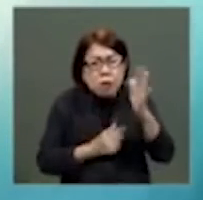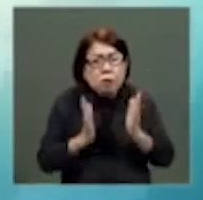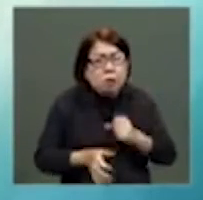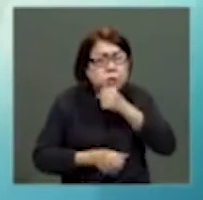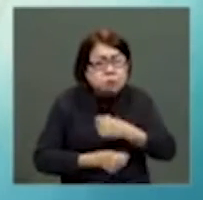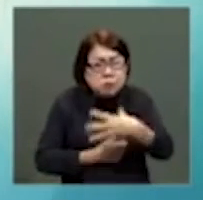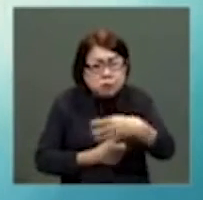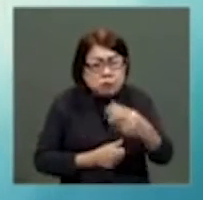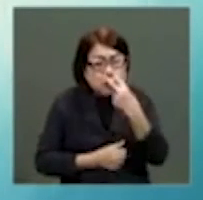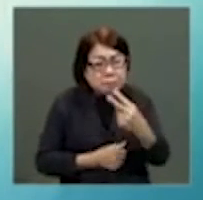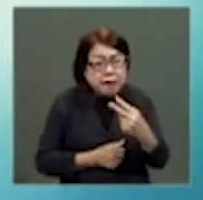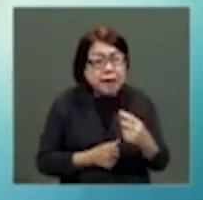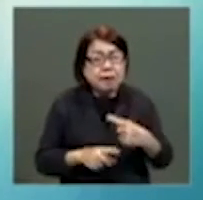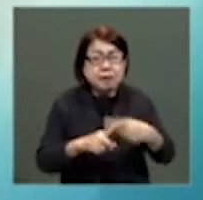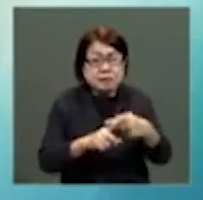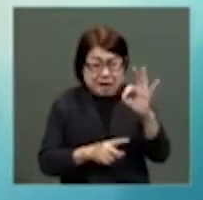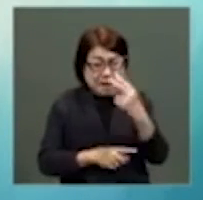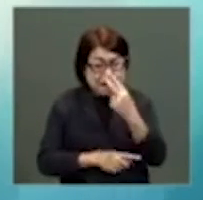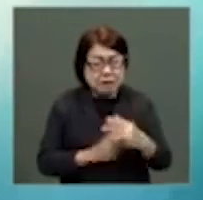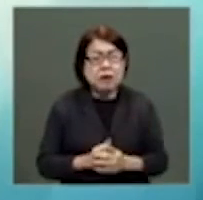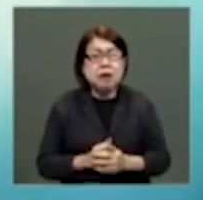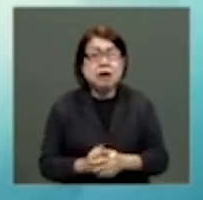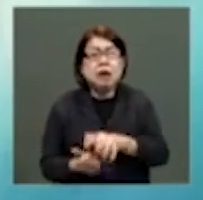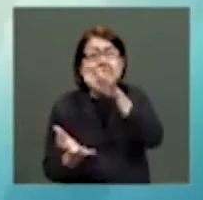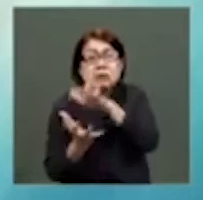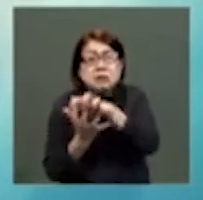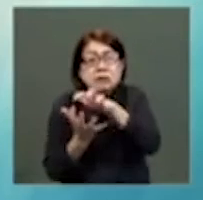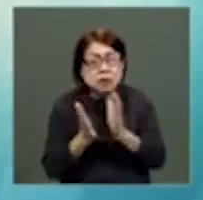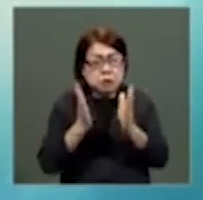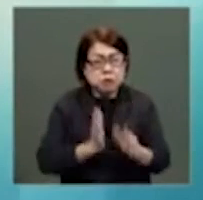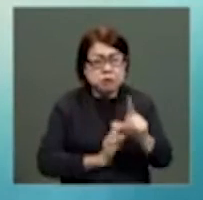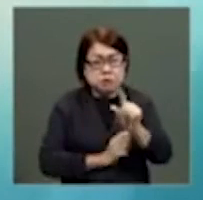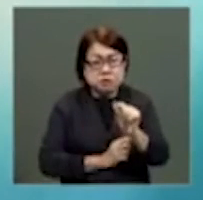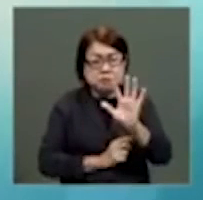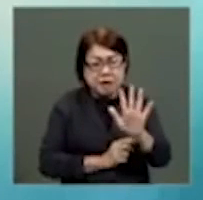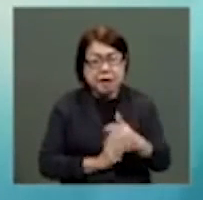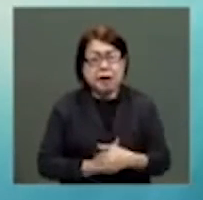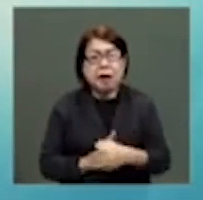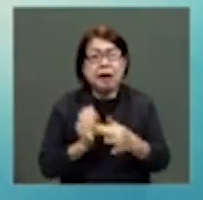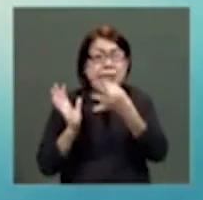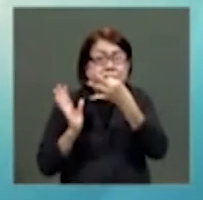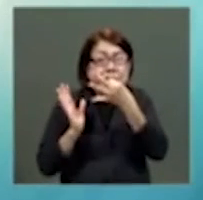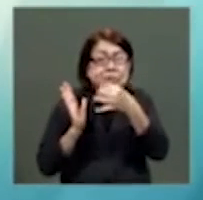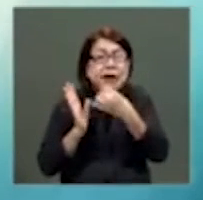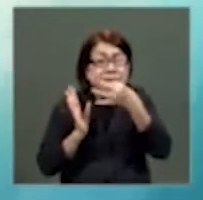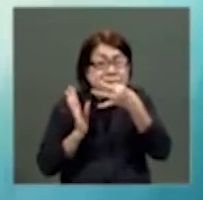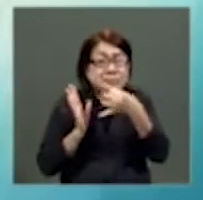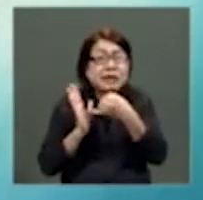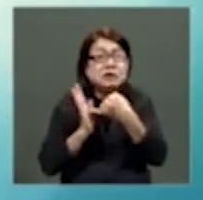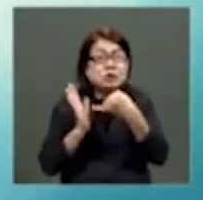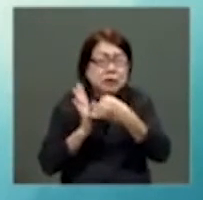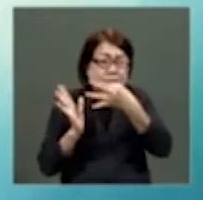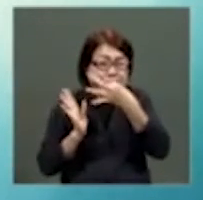งนี้นะครับแล้วก็สมุทรปราการนี่15รายนะครับเดี๋ยวไปที่สมุทรสาครครับในสไลด์ถัดไ